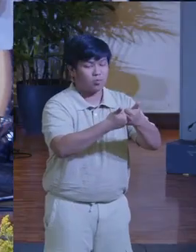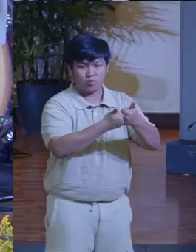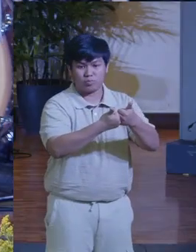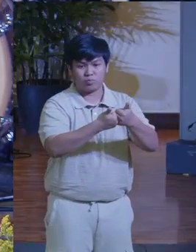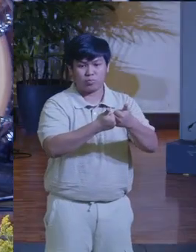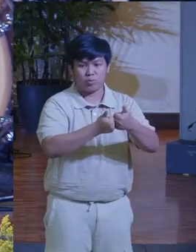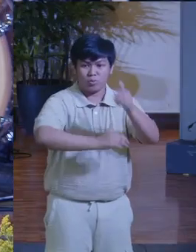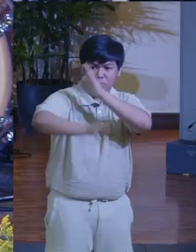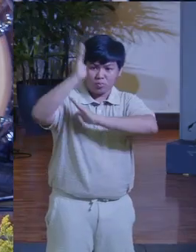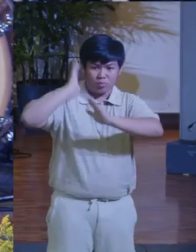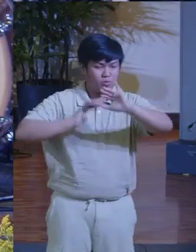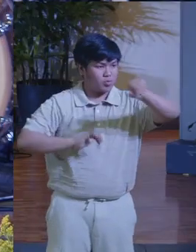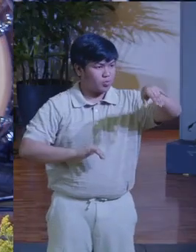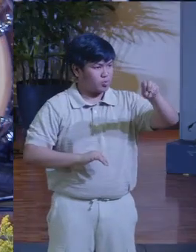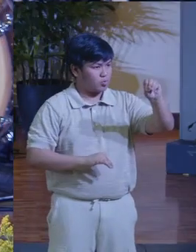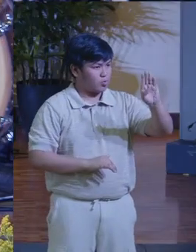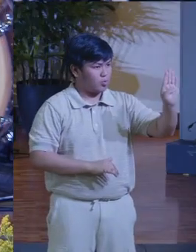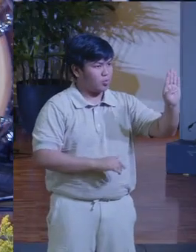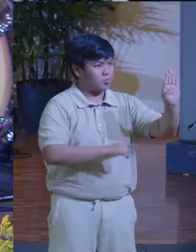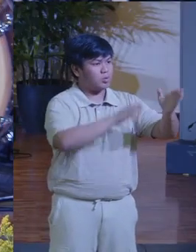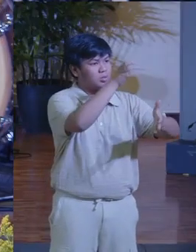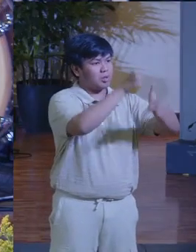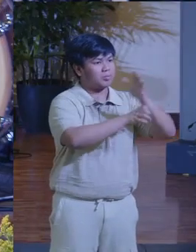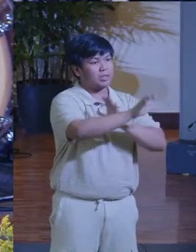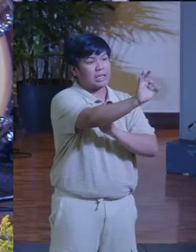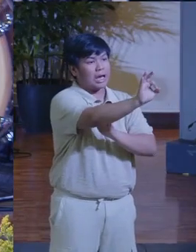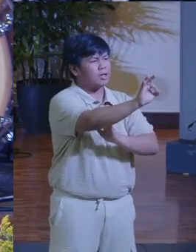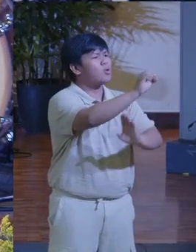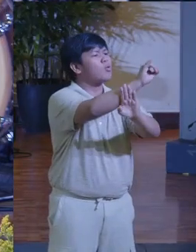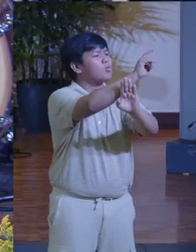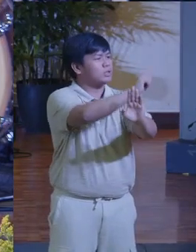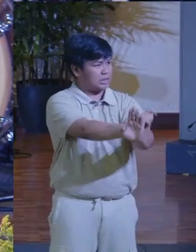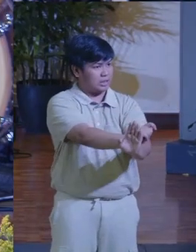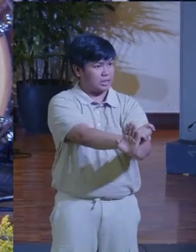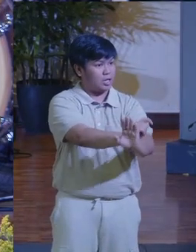verse 2. Sinasagot ni Job ang kanyang